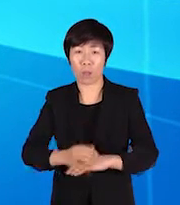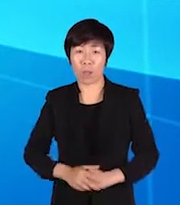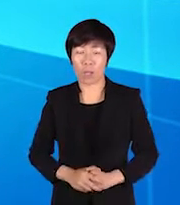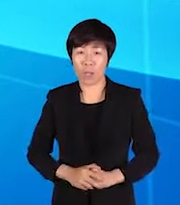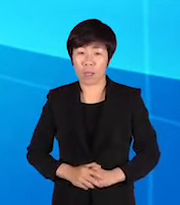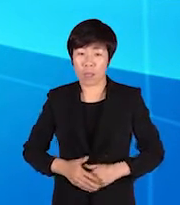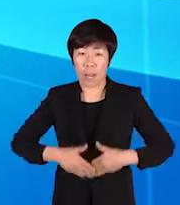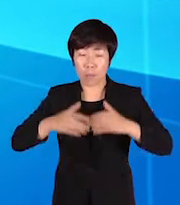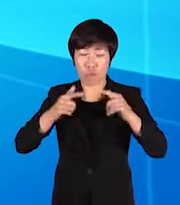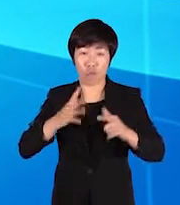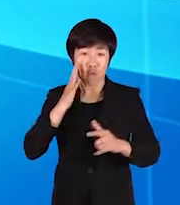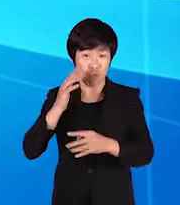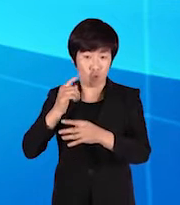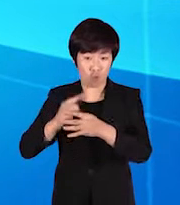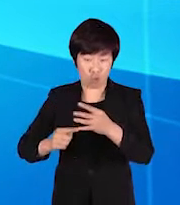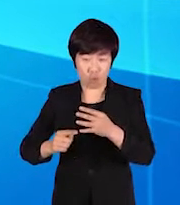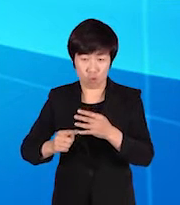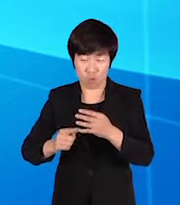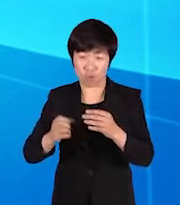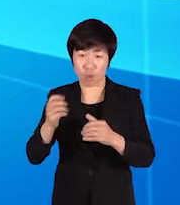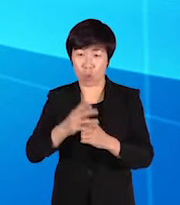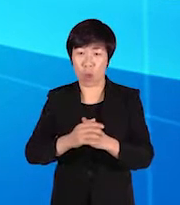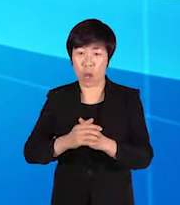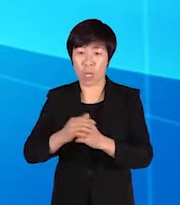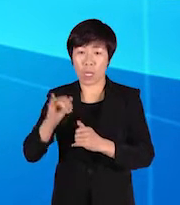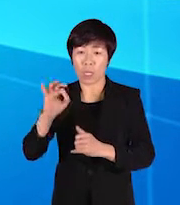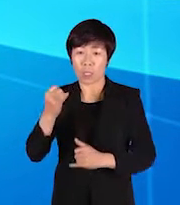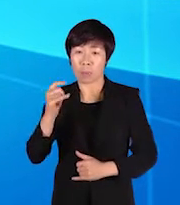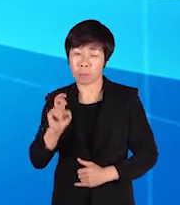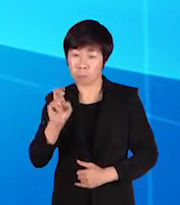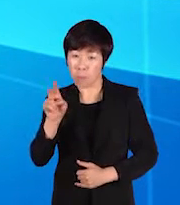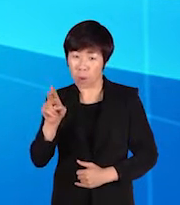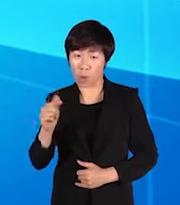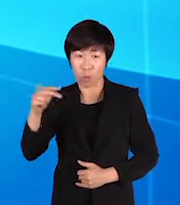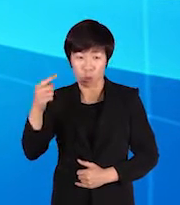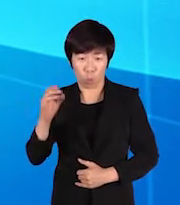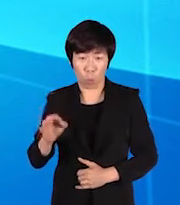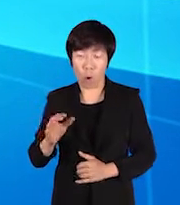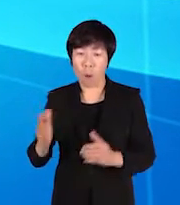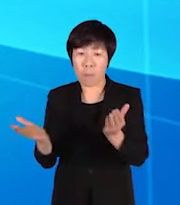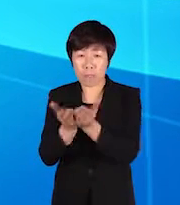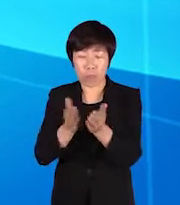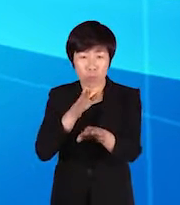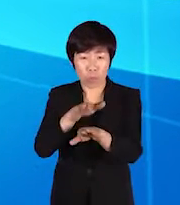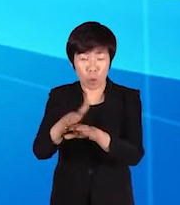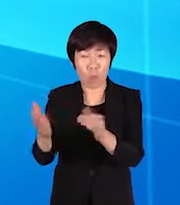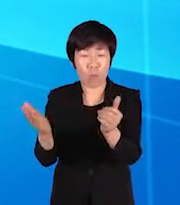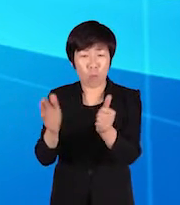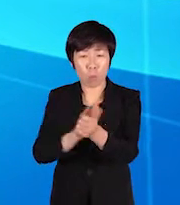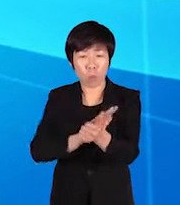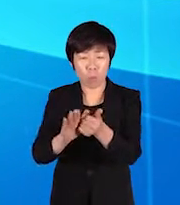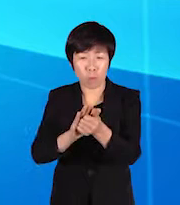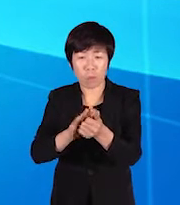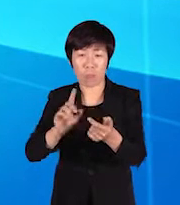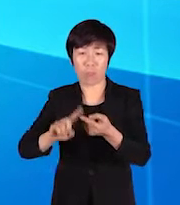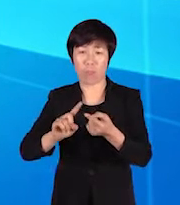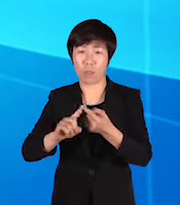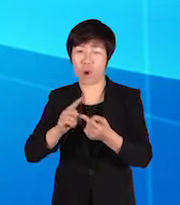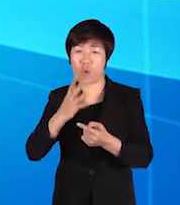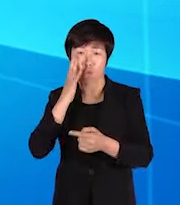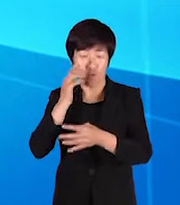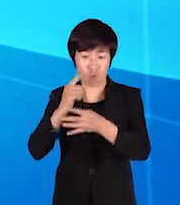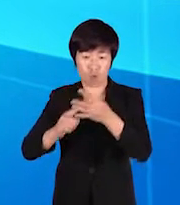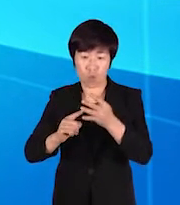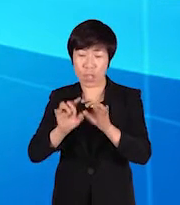부문에서 남구와 울주군이, 읍면동 복지허브와 맞춤형 복지서비스 기반 마련 부문에서 울주군이